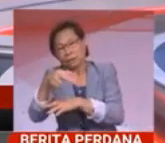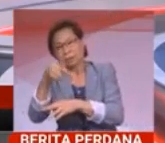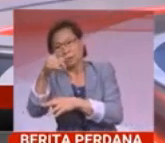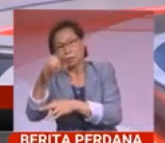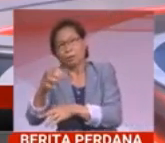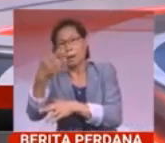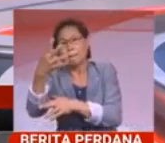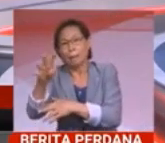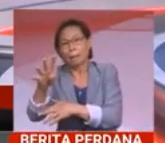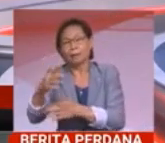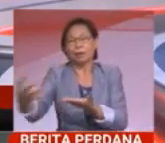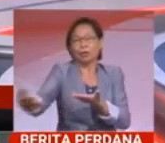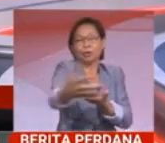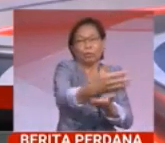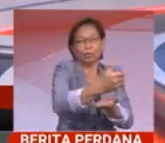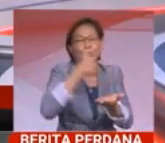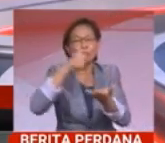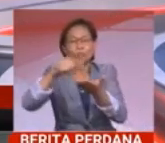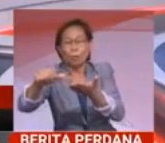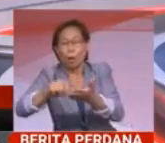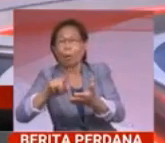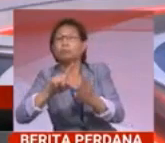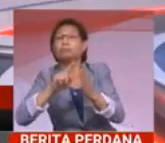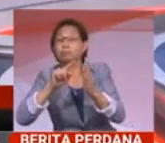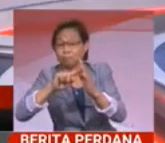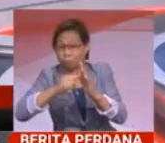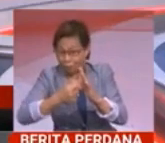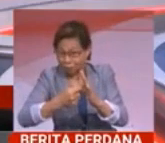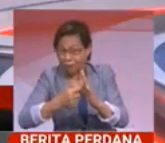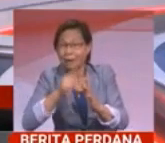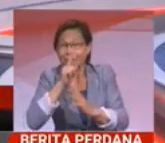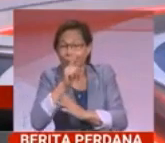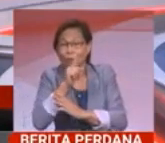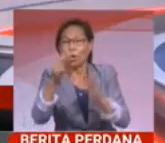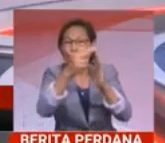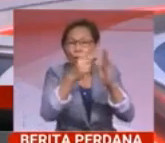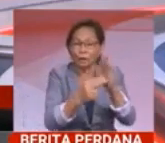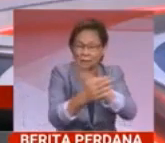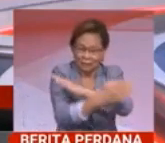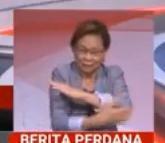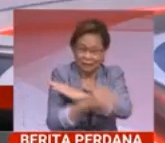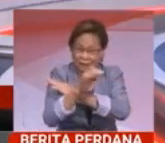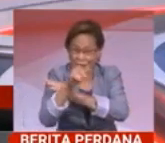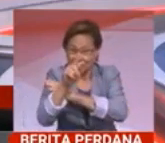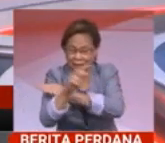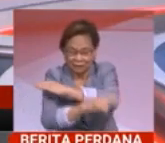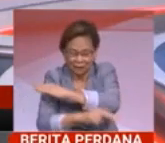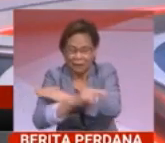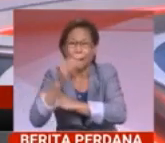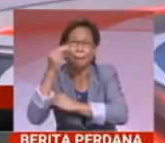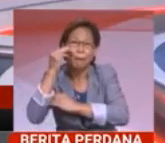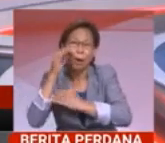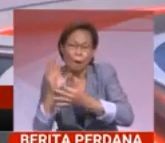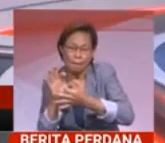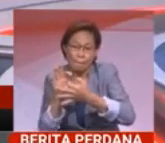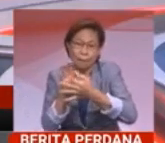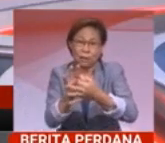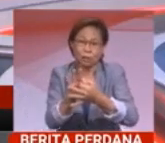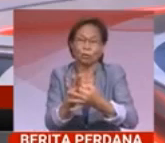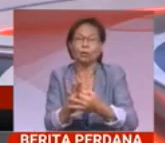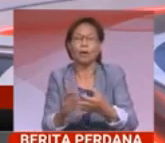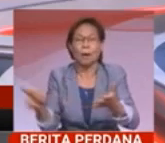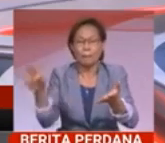43114 koleksi jokimu nauseous seperti perundangan negeri selat dan negeri-negeri melayu best kultum